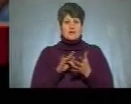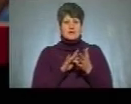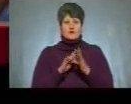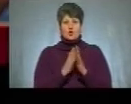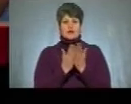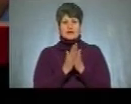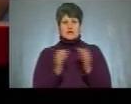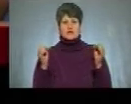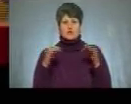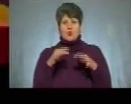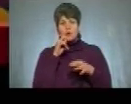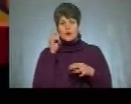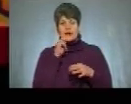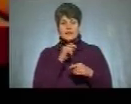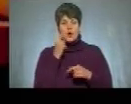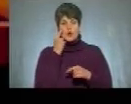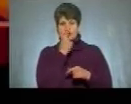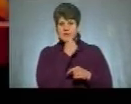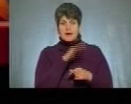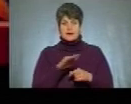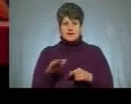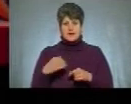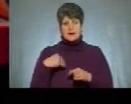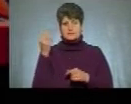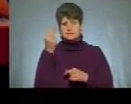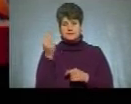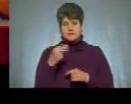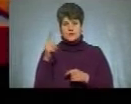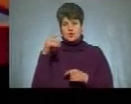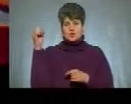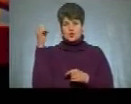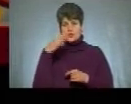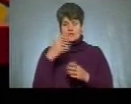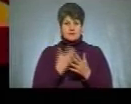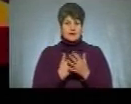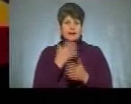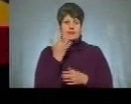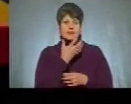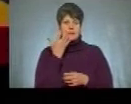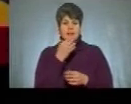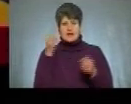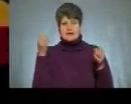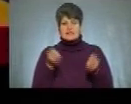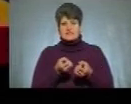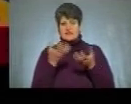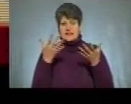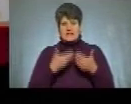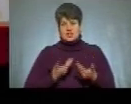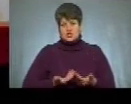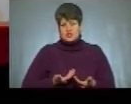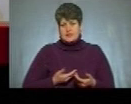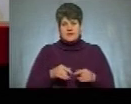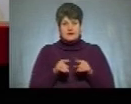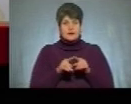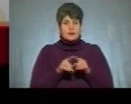«Соборна Україна очима дітей». Я зображую сонце як символ тепла, світла та життя. Також